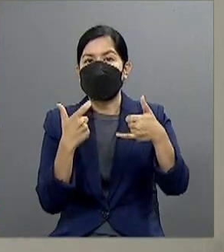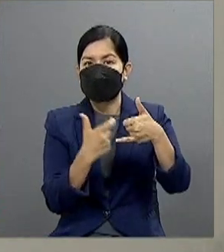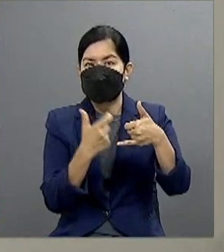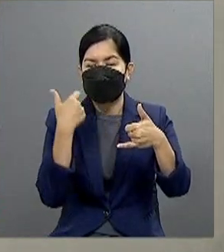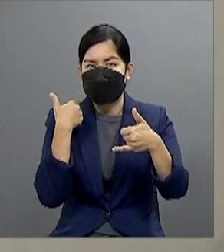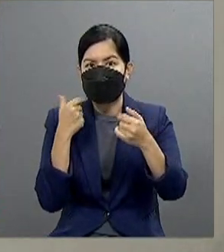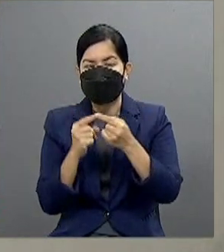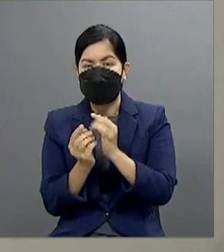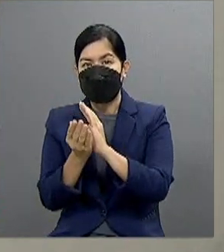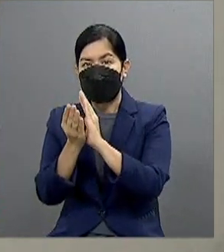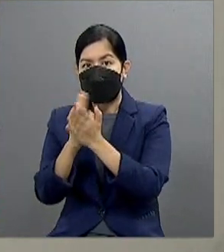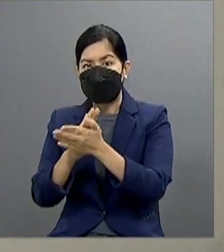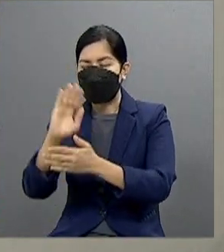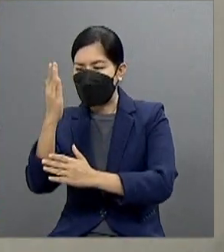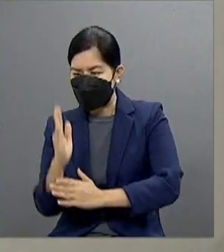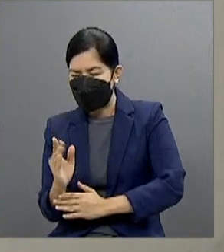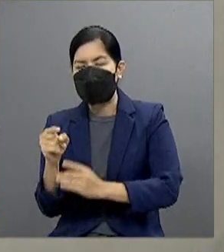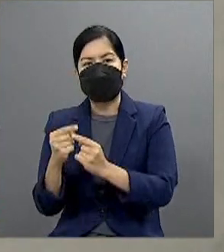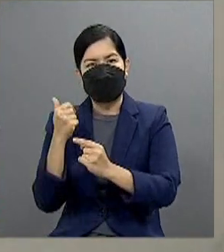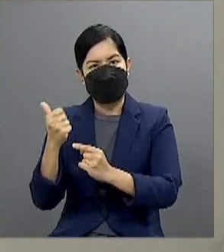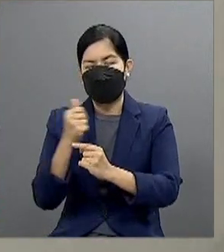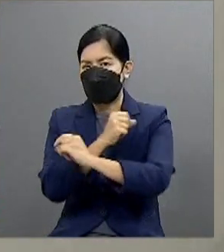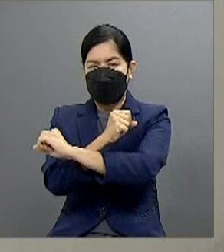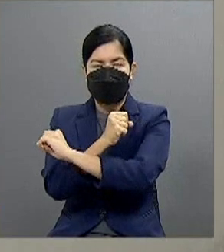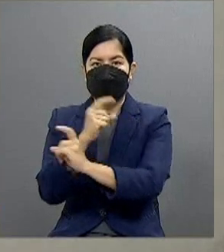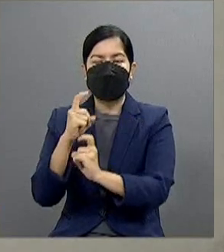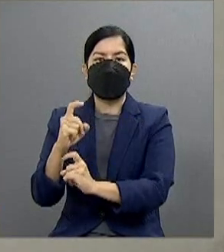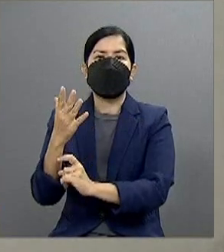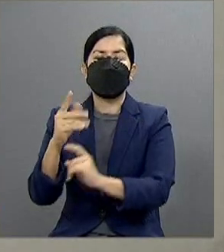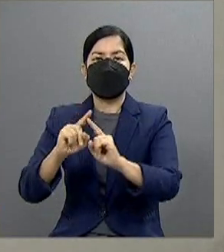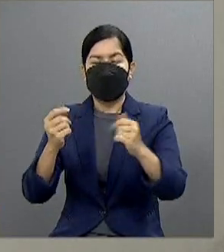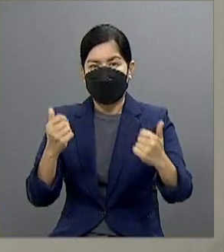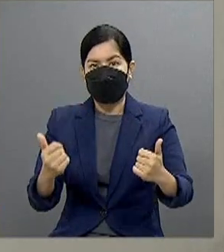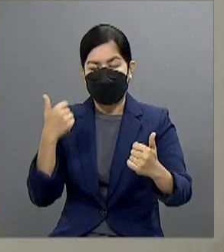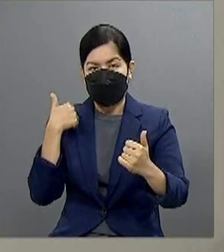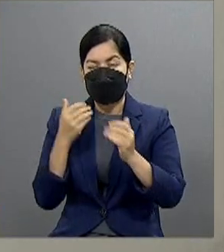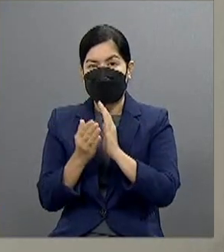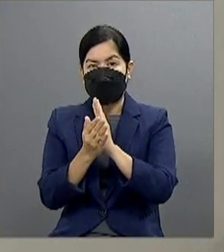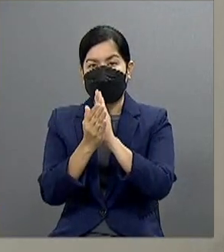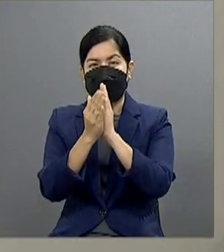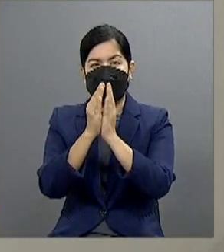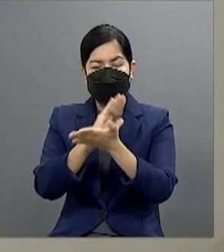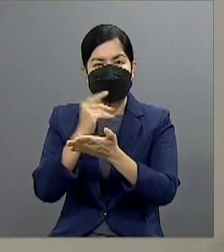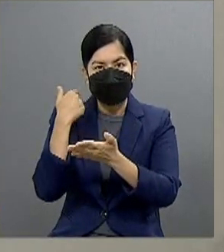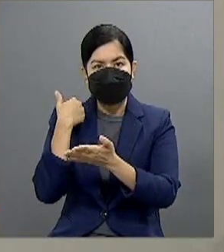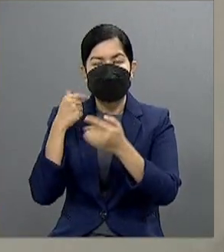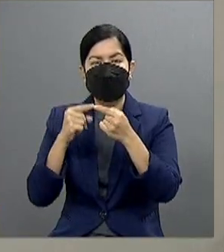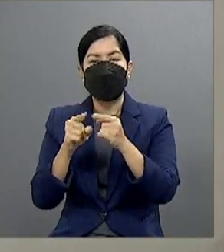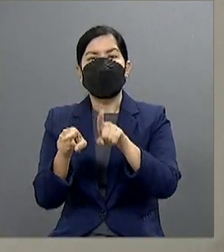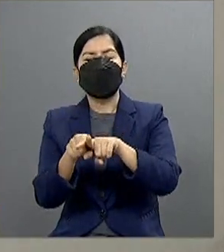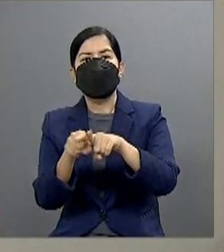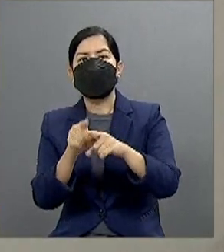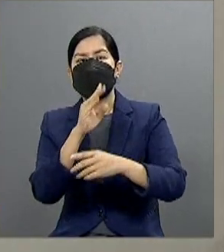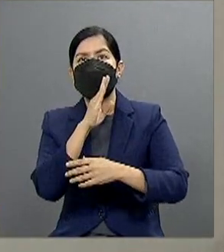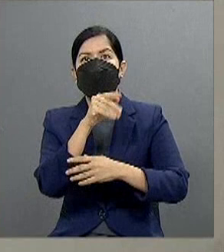คนได้แต่ว่าตอนนี้นะครับเราก็พัฒนาสายพันธุ์อื่นๆที่มันมีการกลายพันธุ์เป็นตัวต้นแบบเสร็จเรียบร้อยแล้ว